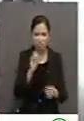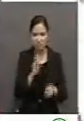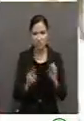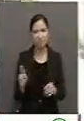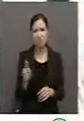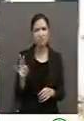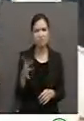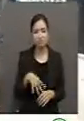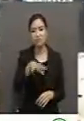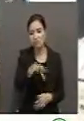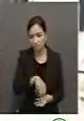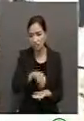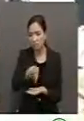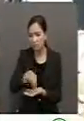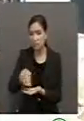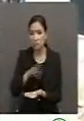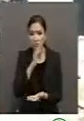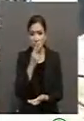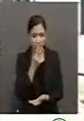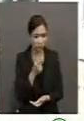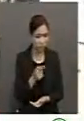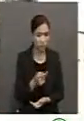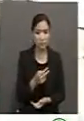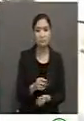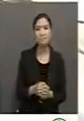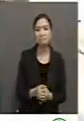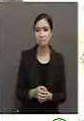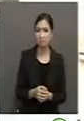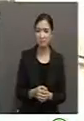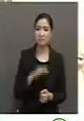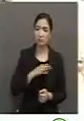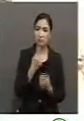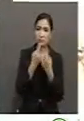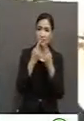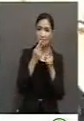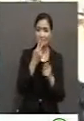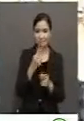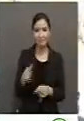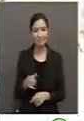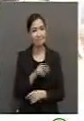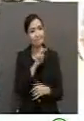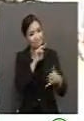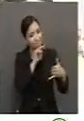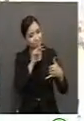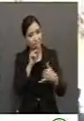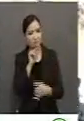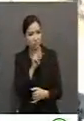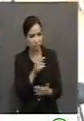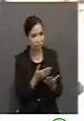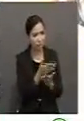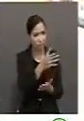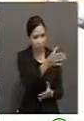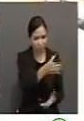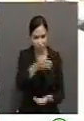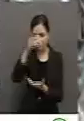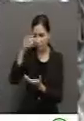ไม่ใช้แล้วซึ่งใครผ่านไปผ่านมาต่างก็ต้องรู้สึกสะดุดตาแวะมาชมและสั่งซื้อนำไป